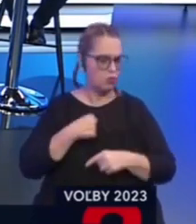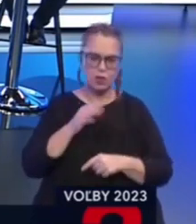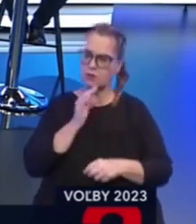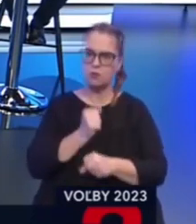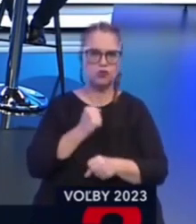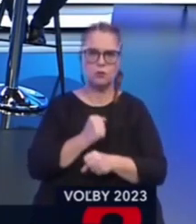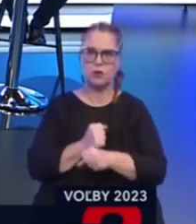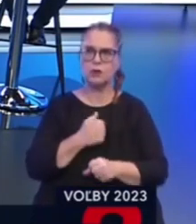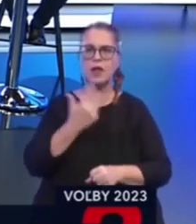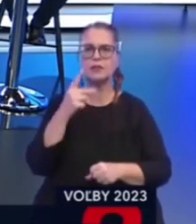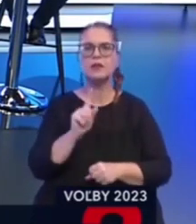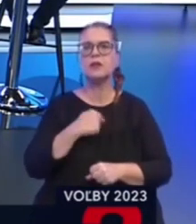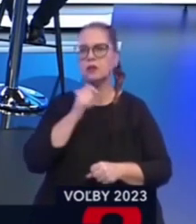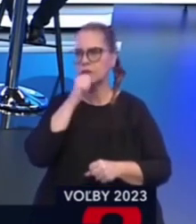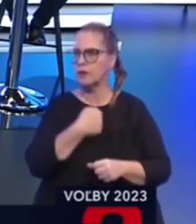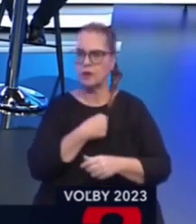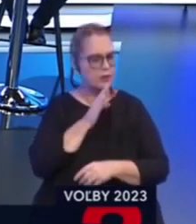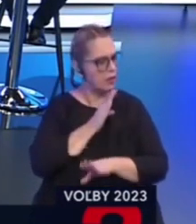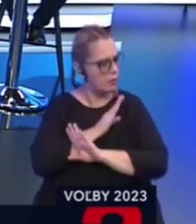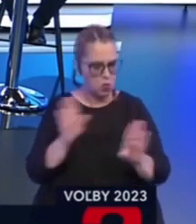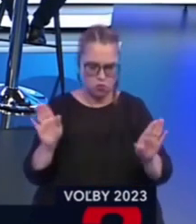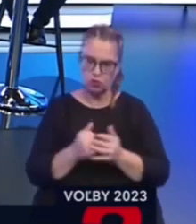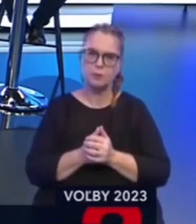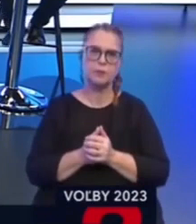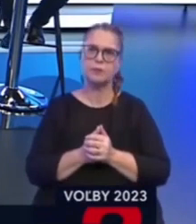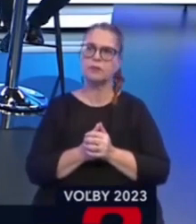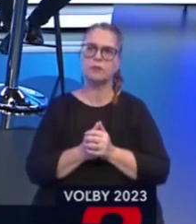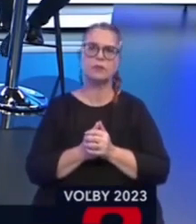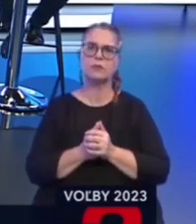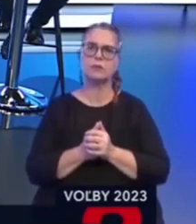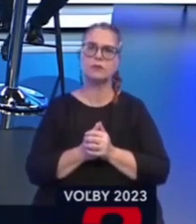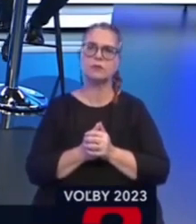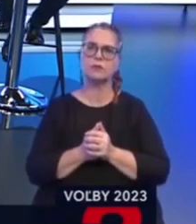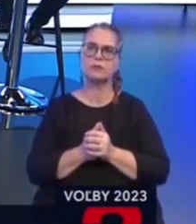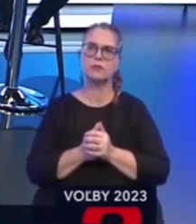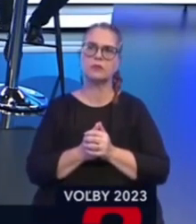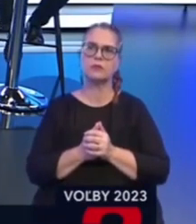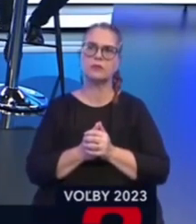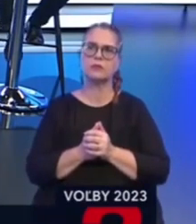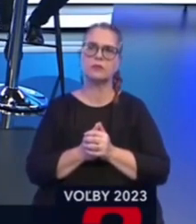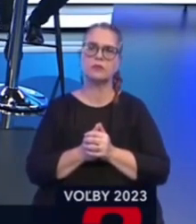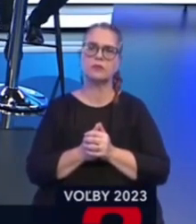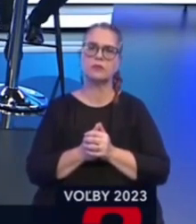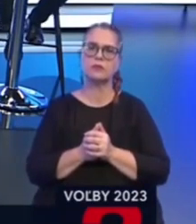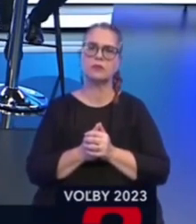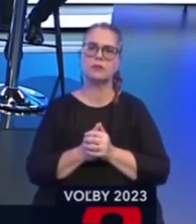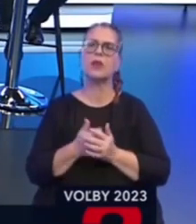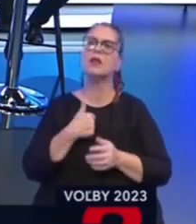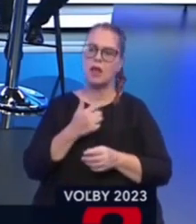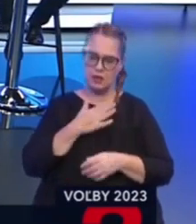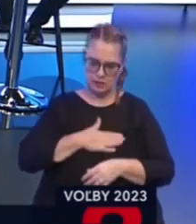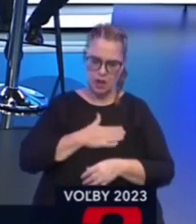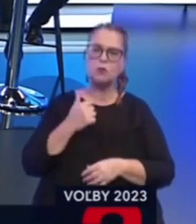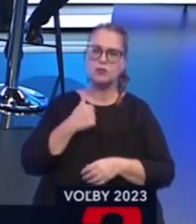Tak ja budem na 3 sekundy ticho, ja si zavriem takto ústa. Nemôžem pán to urobiť, Šimečka, pán predseda povie, Uhrík, to jedno s radosťou by som ich venoval pánu to jedno Šimečkovi, chcem počuť. Keď sa